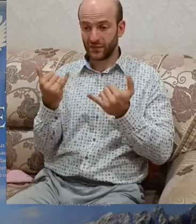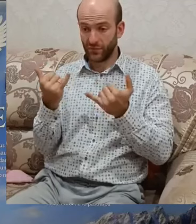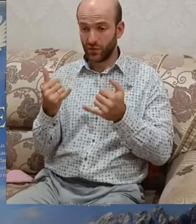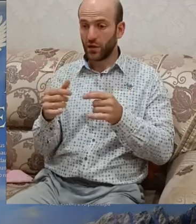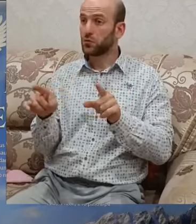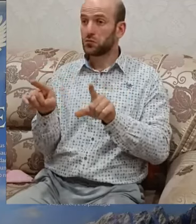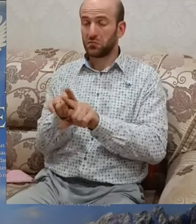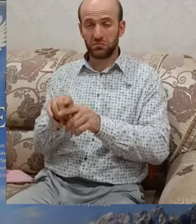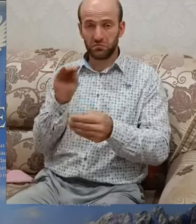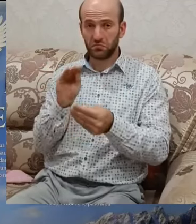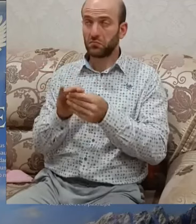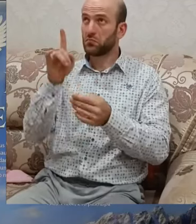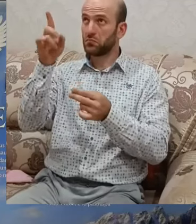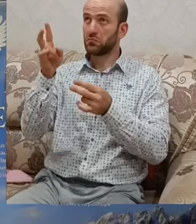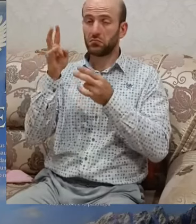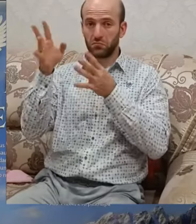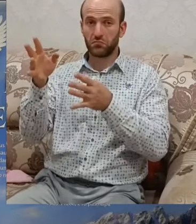мысль.